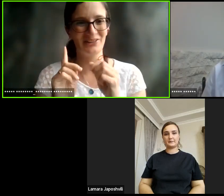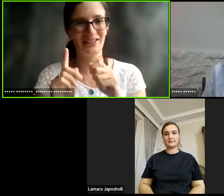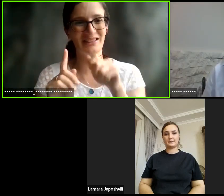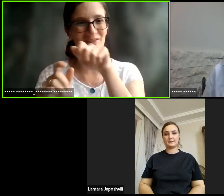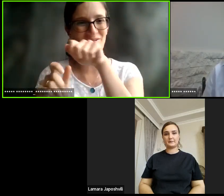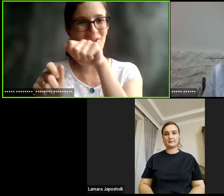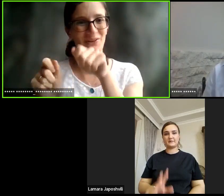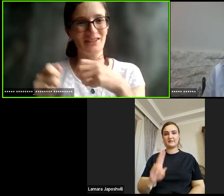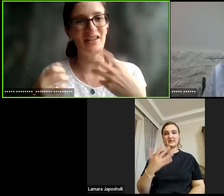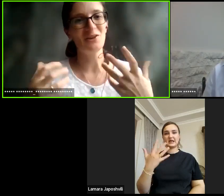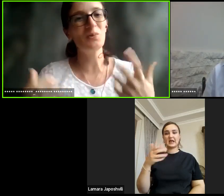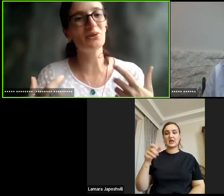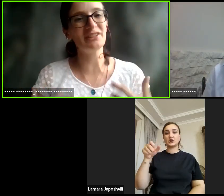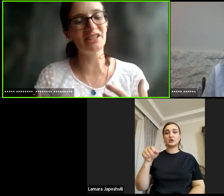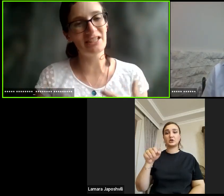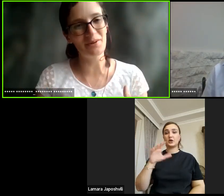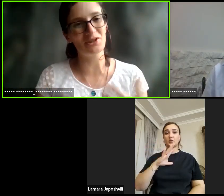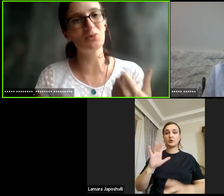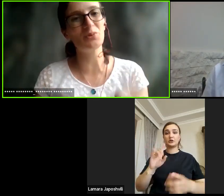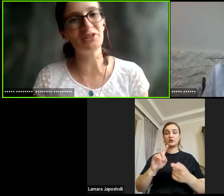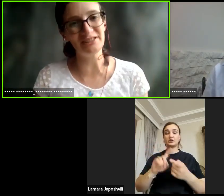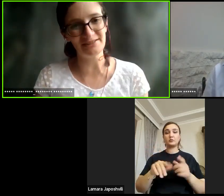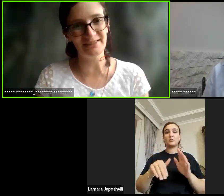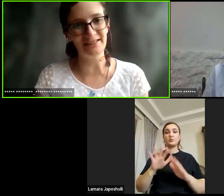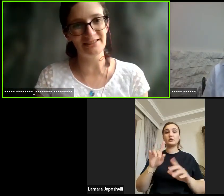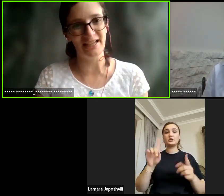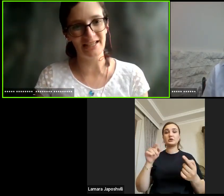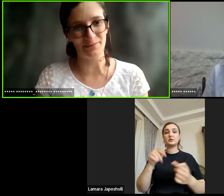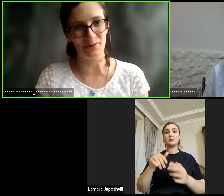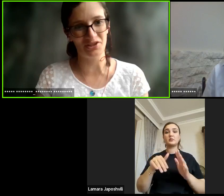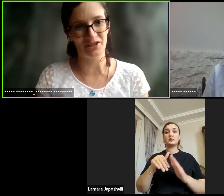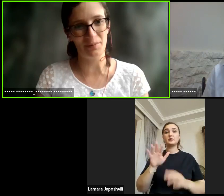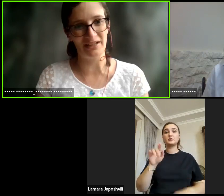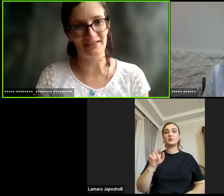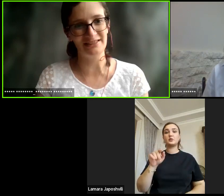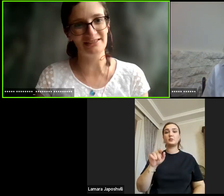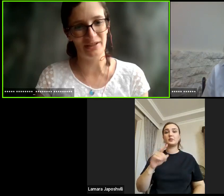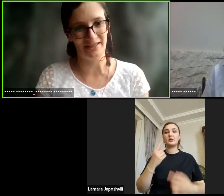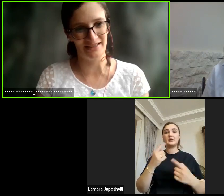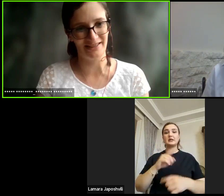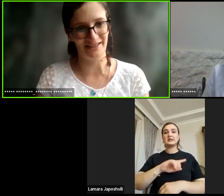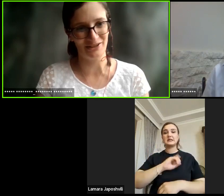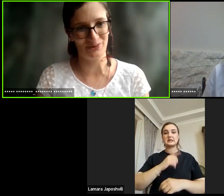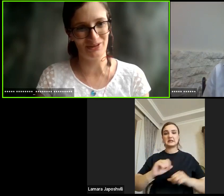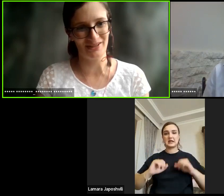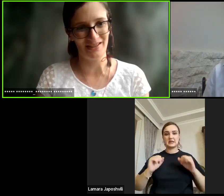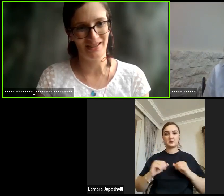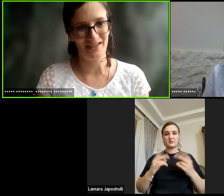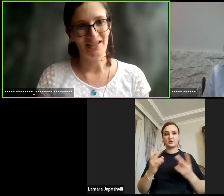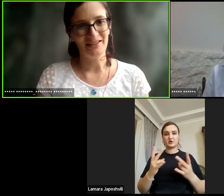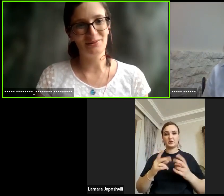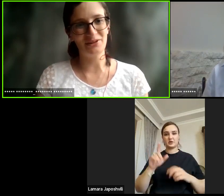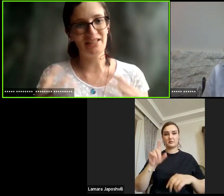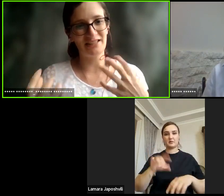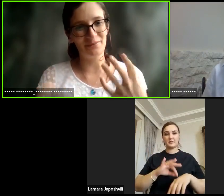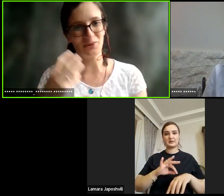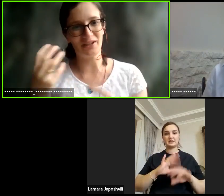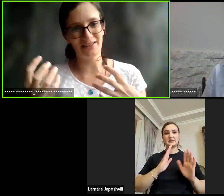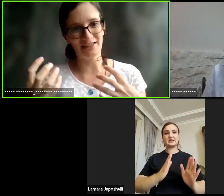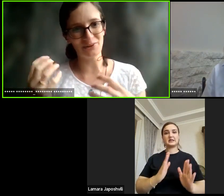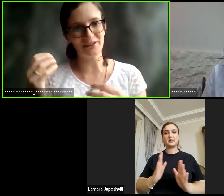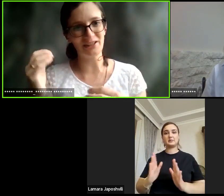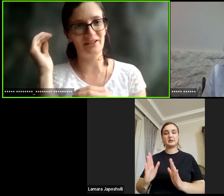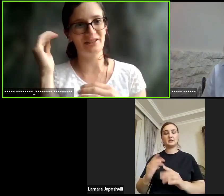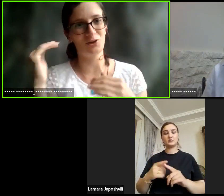შეხება არ ქონიათ, ამ შემთხვევაში და შესაბამისად უფრო დიდი ძალის მოაჭირდება პაციენტს სტაბილიზაციისთვის. ამიტომ ეს